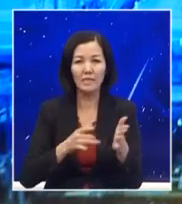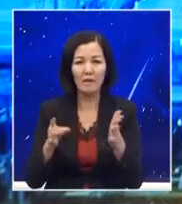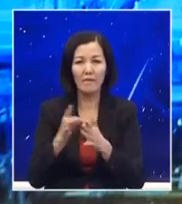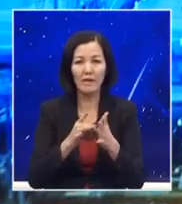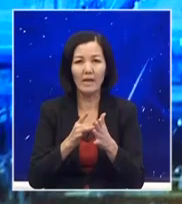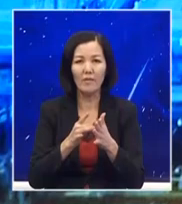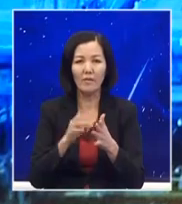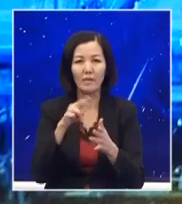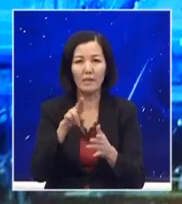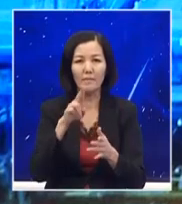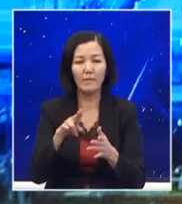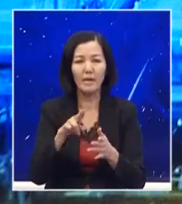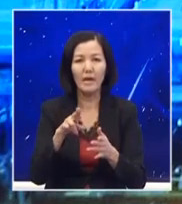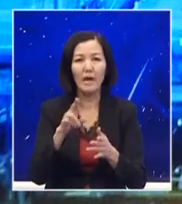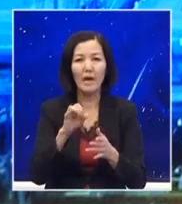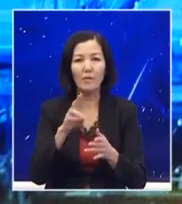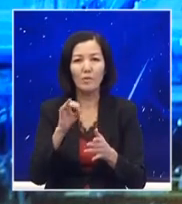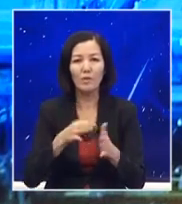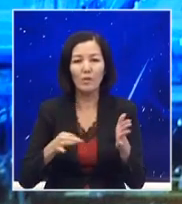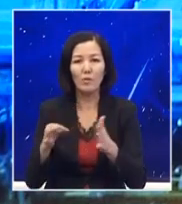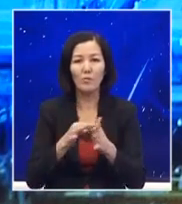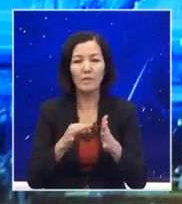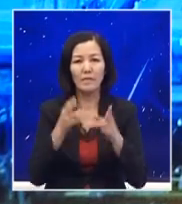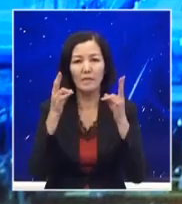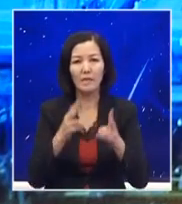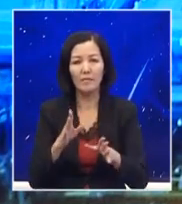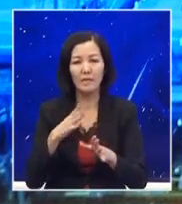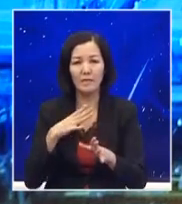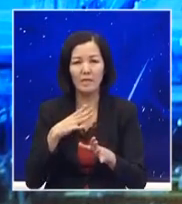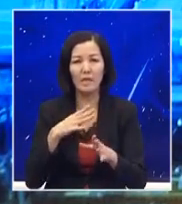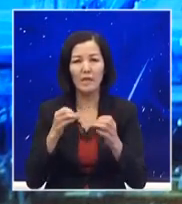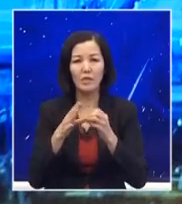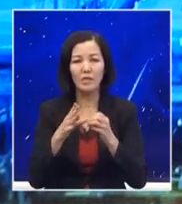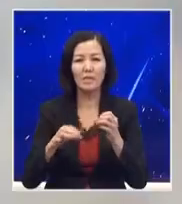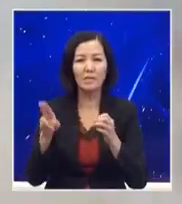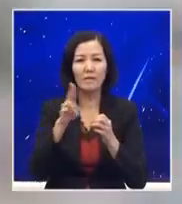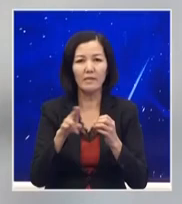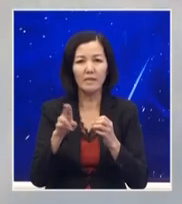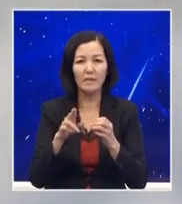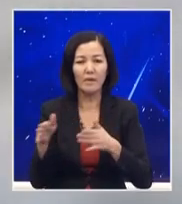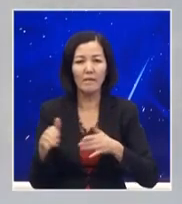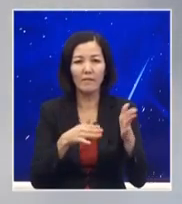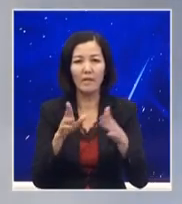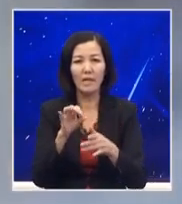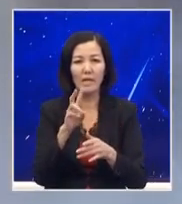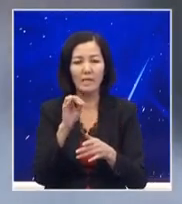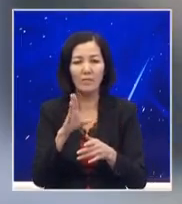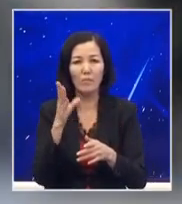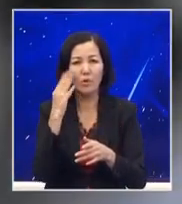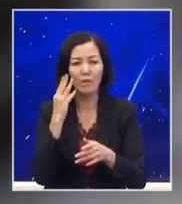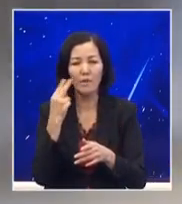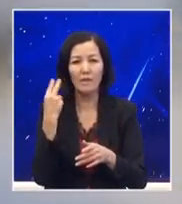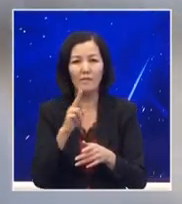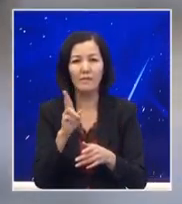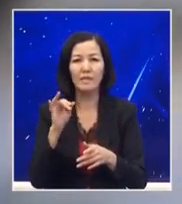Как отмечают ДП Акмолинской области, трагедия произошла 14 декабря на автодороге Екатеринбург-Алматы